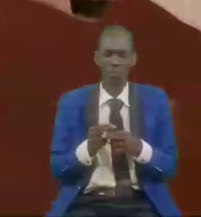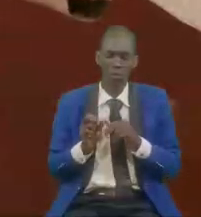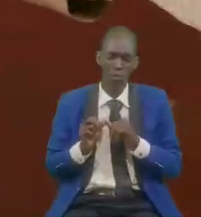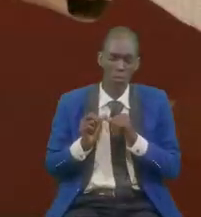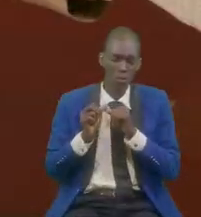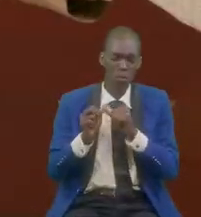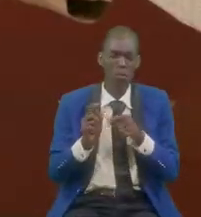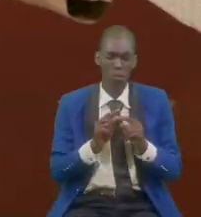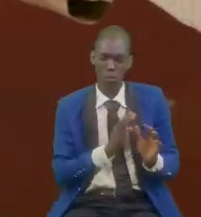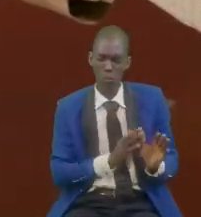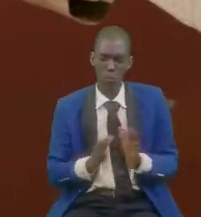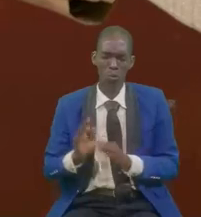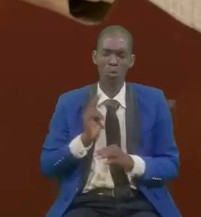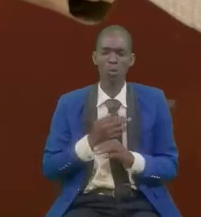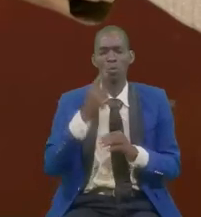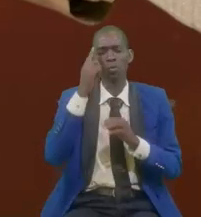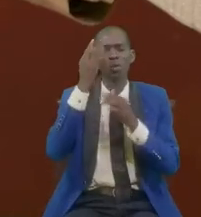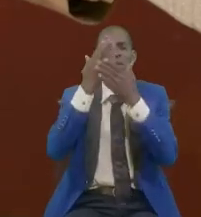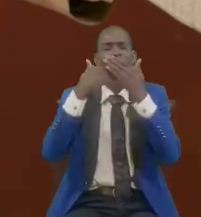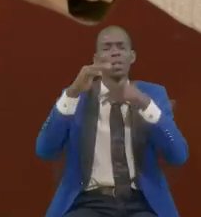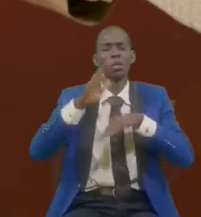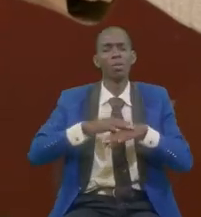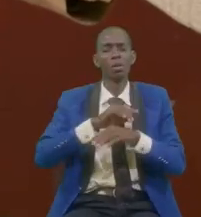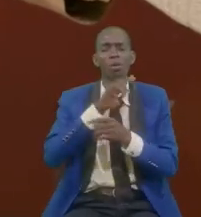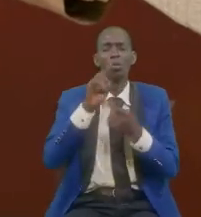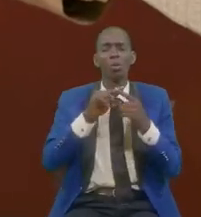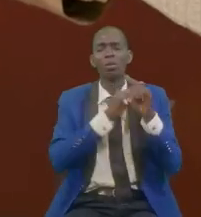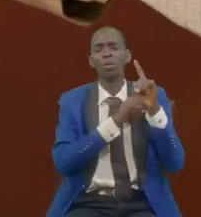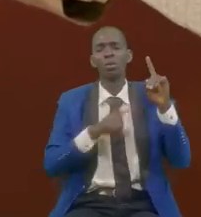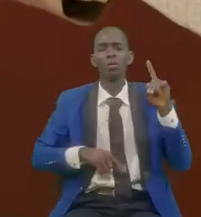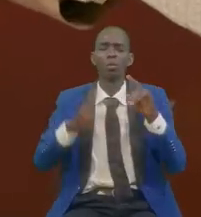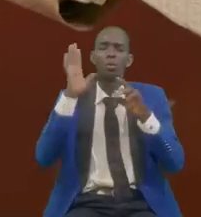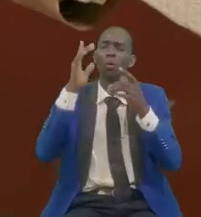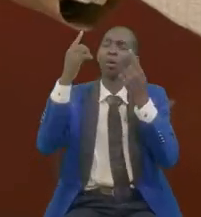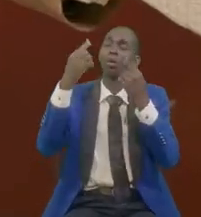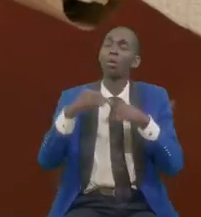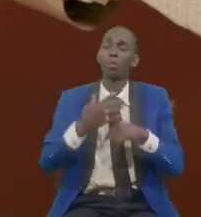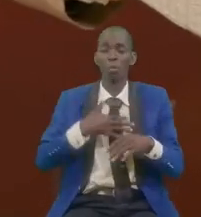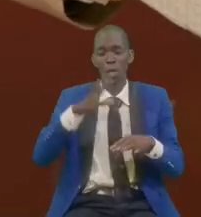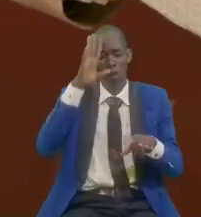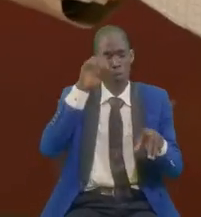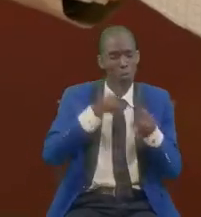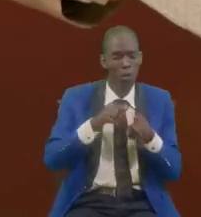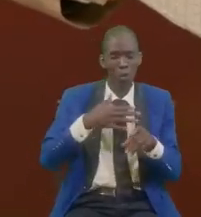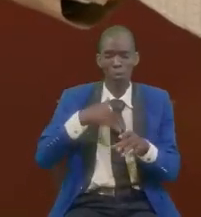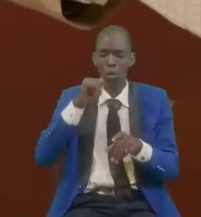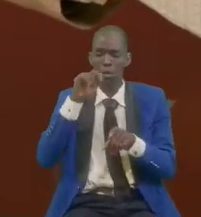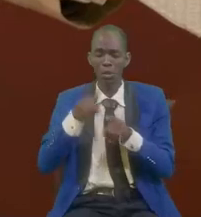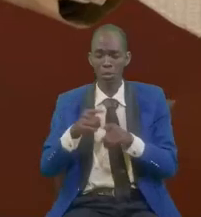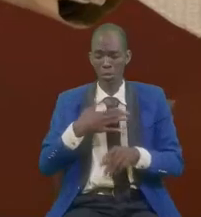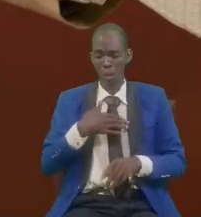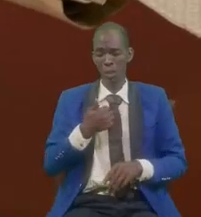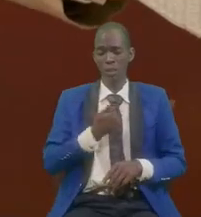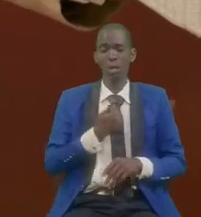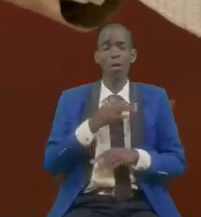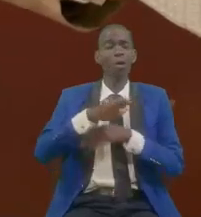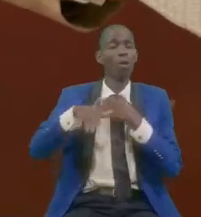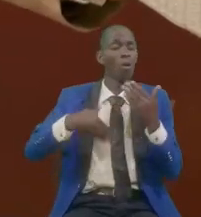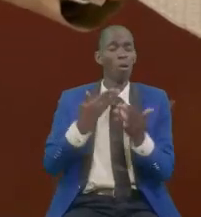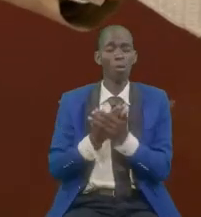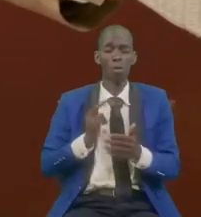Continue-nous de nous préparer pour le ciel. Et lorsque le Seigneur viendra, mon frère, ma soeur, moi-même,